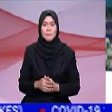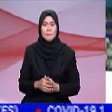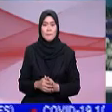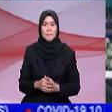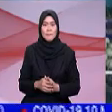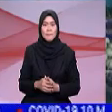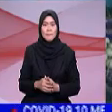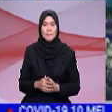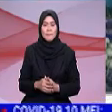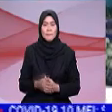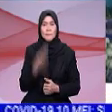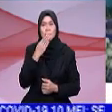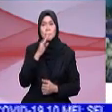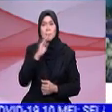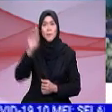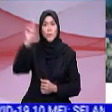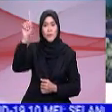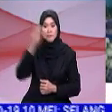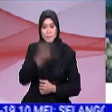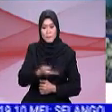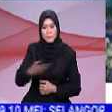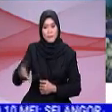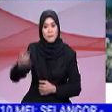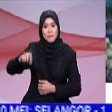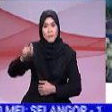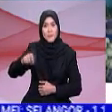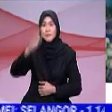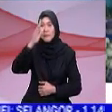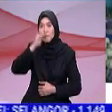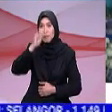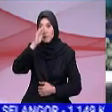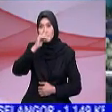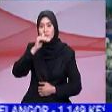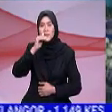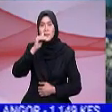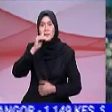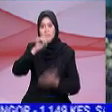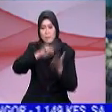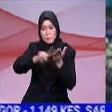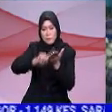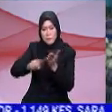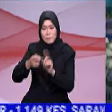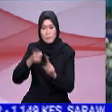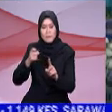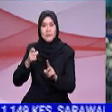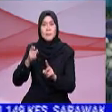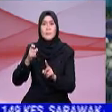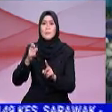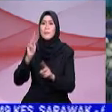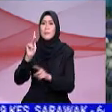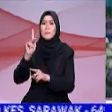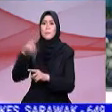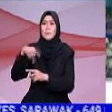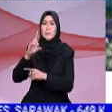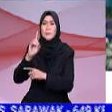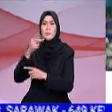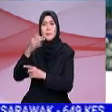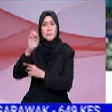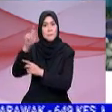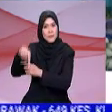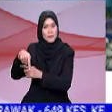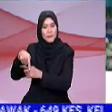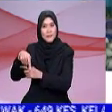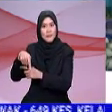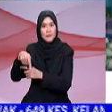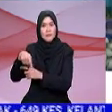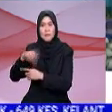Okey, alhamdulillah barang-barang keperluan kat Melaka ni atas saya makan daripada KPNGP dan juga lautan-lautan kita lihat